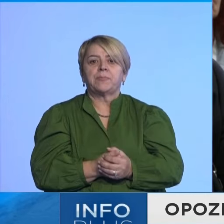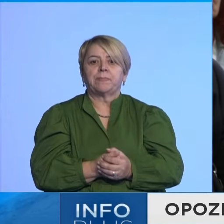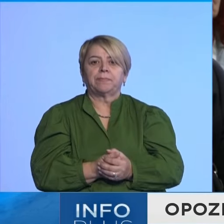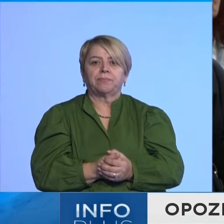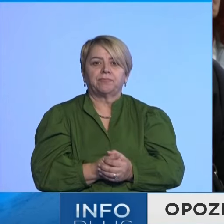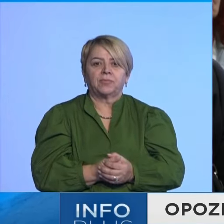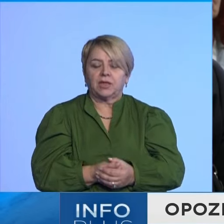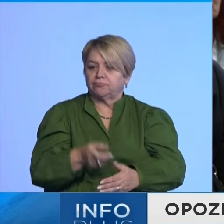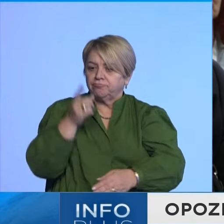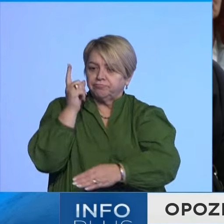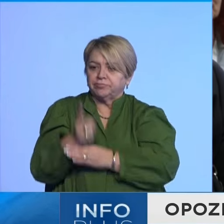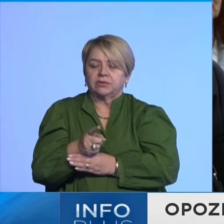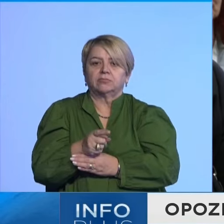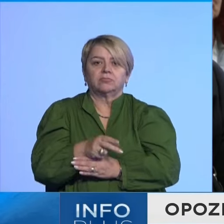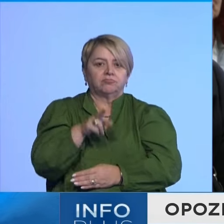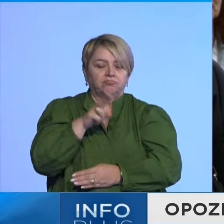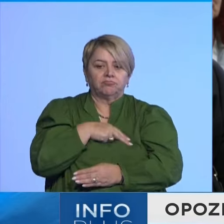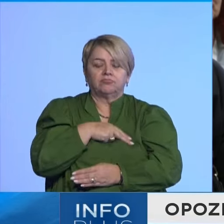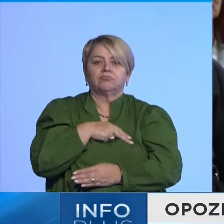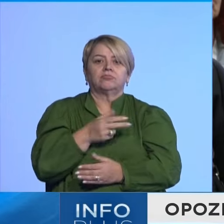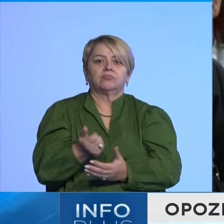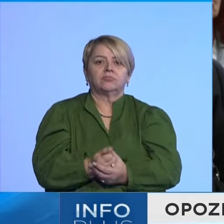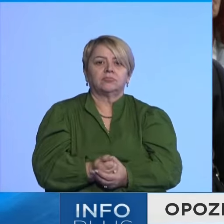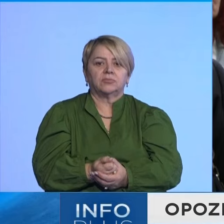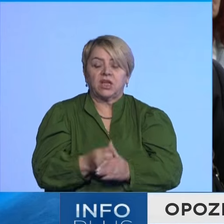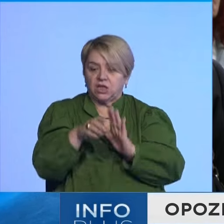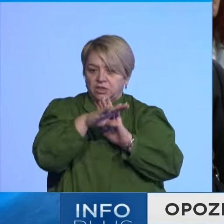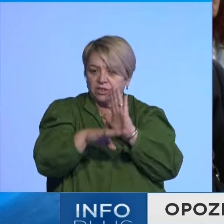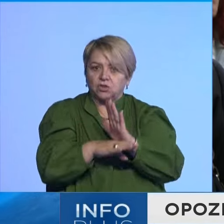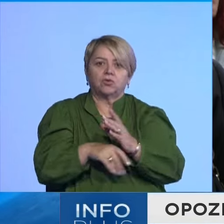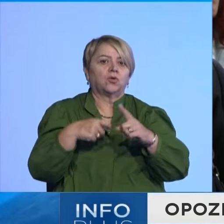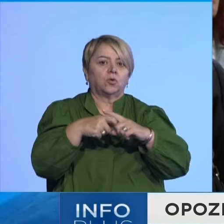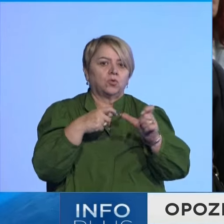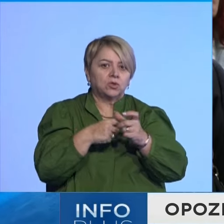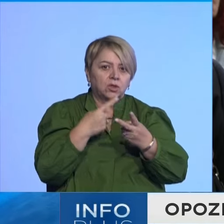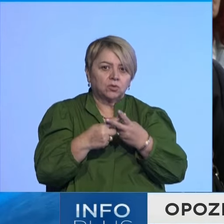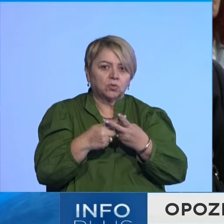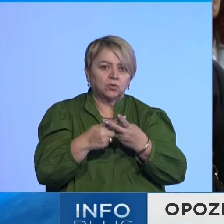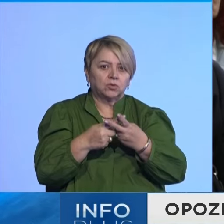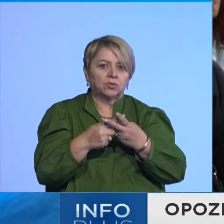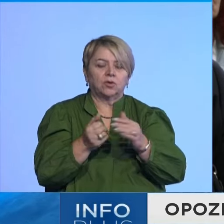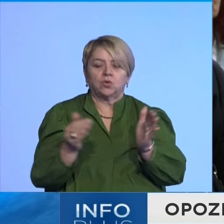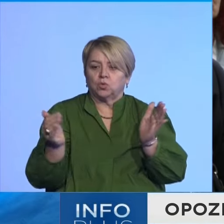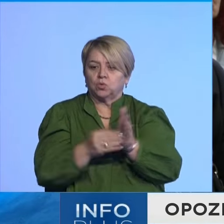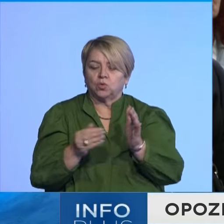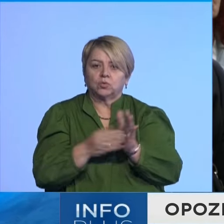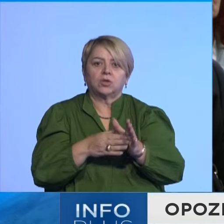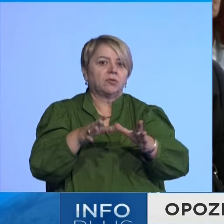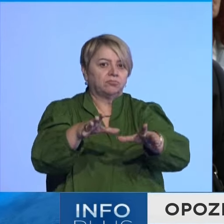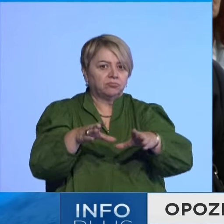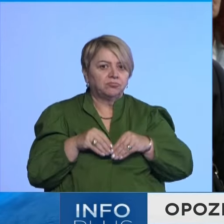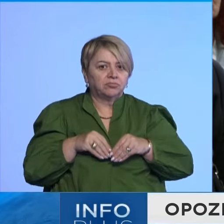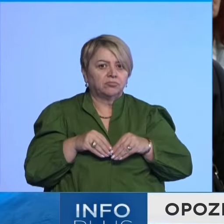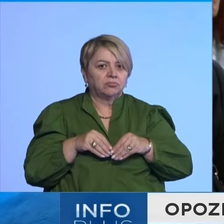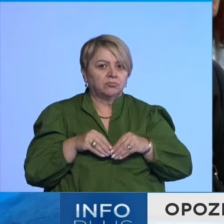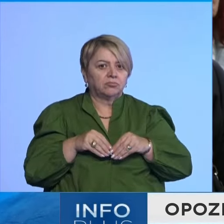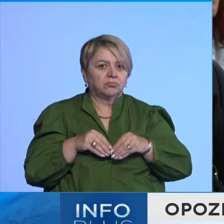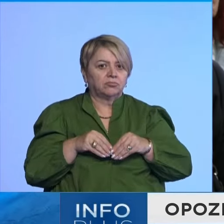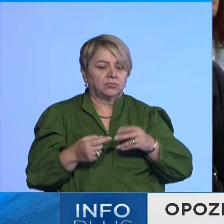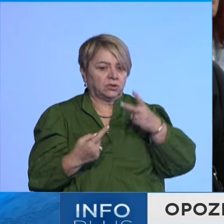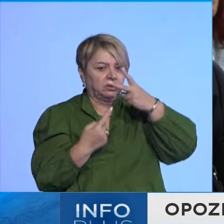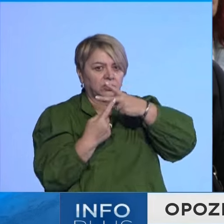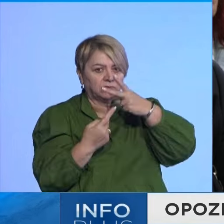janë detyrë, obligim ligjore kushtetues, të cilat duhet i përmbush ky institucion të